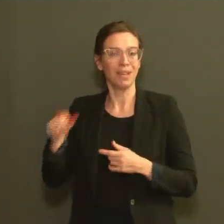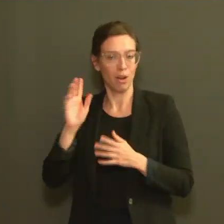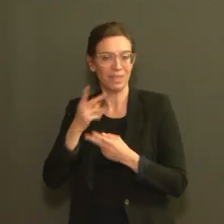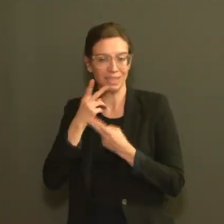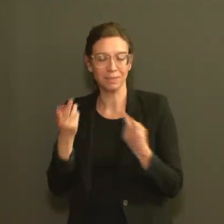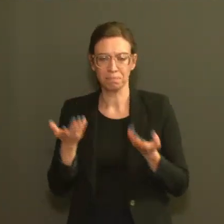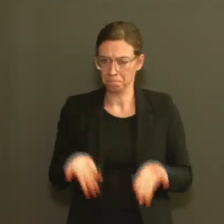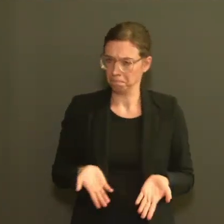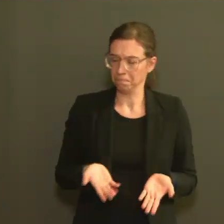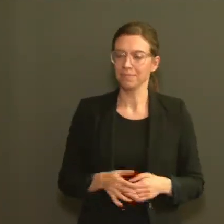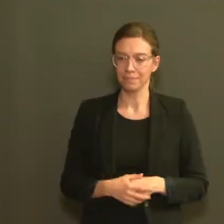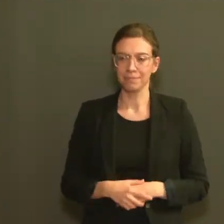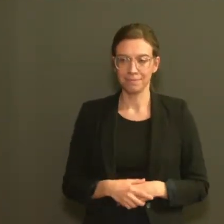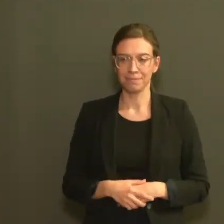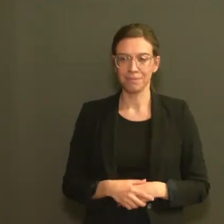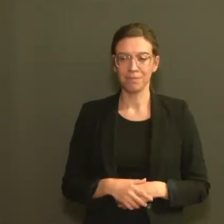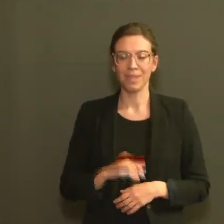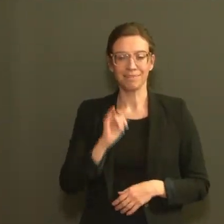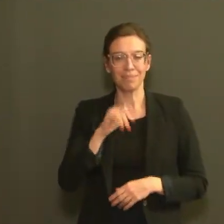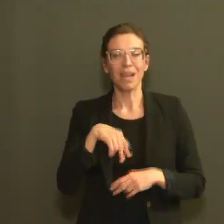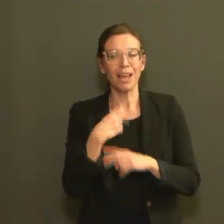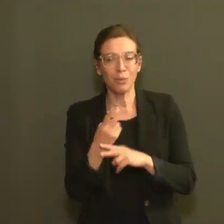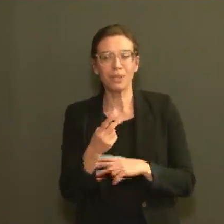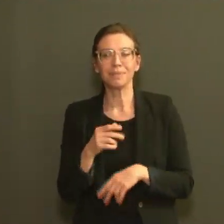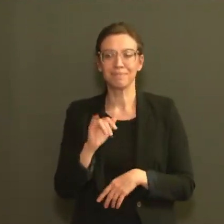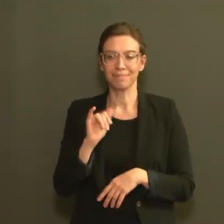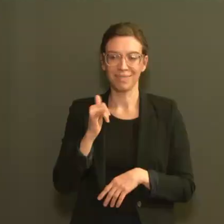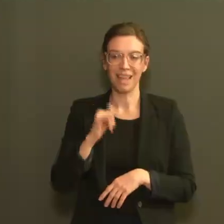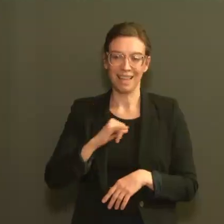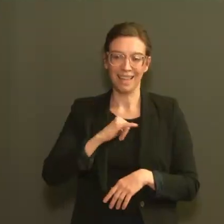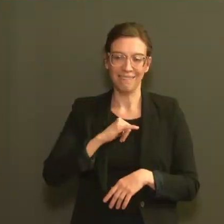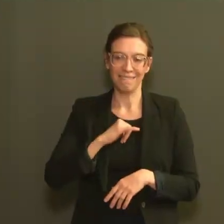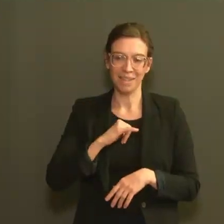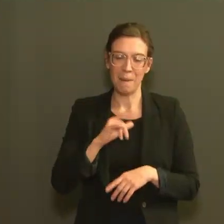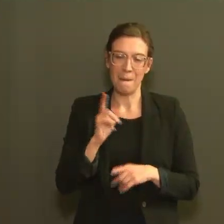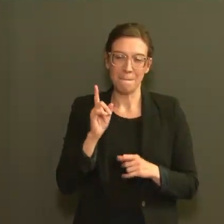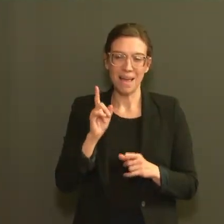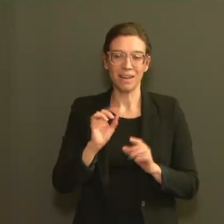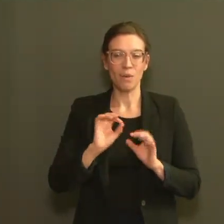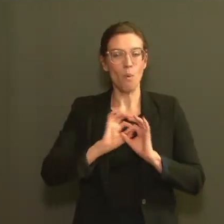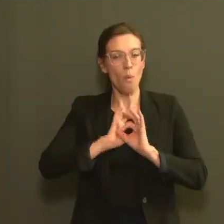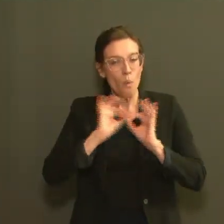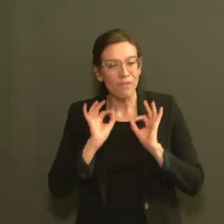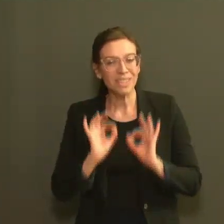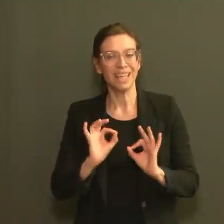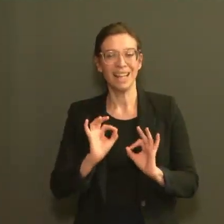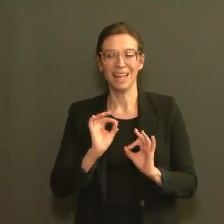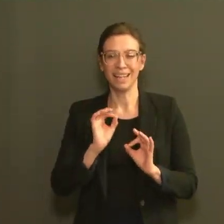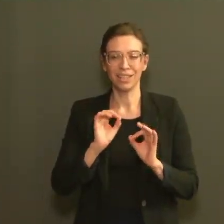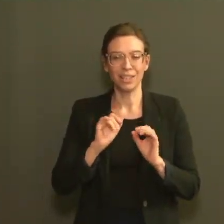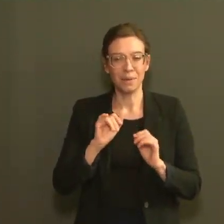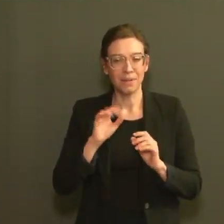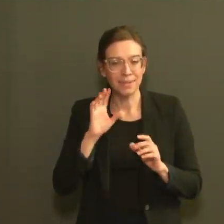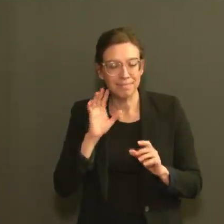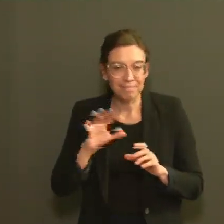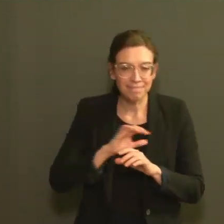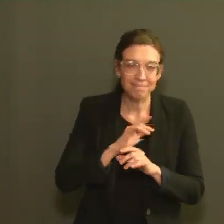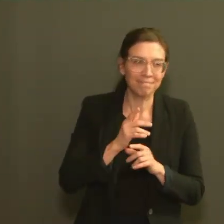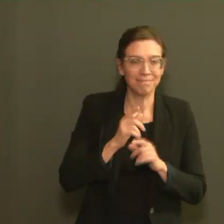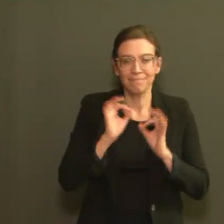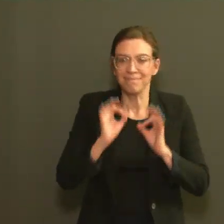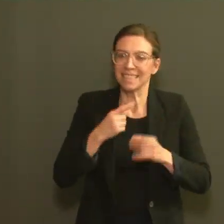niet altijd compleet. En het is niet altijd makkelijk om dit te centraliseren. Contacttracing is een regionale bevoegdheid. Het is